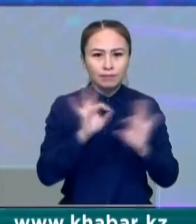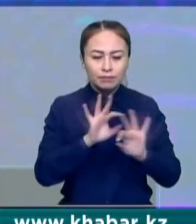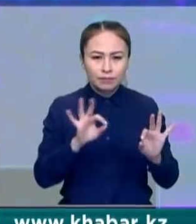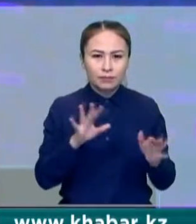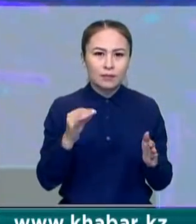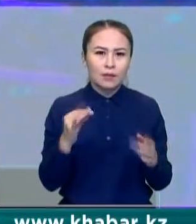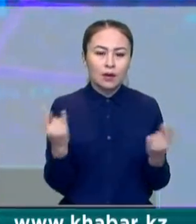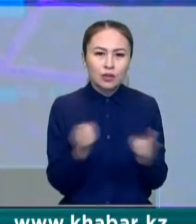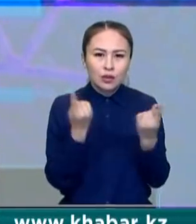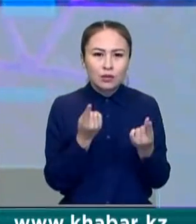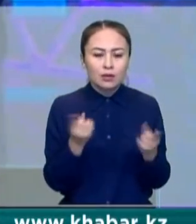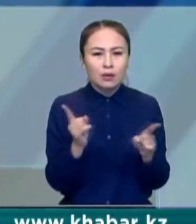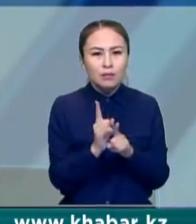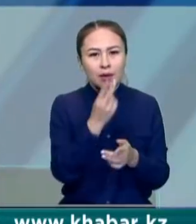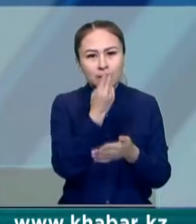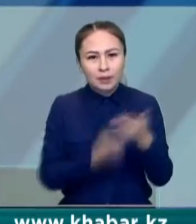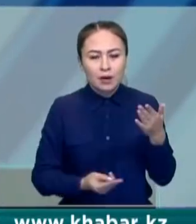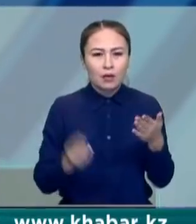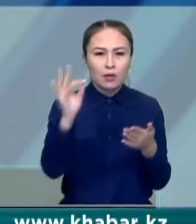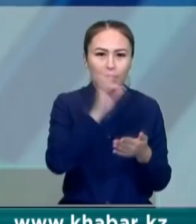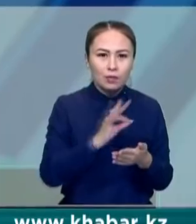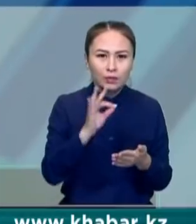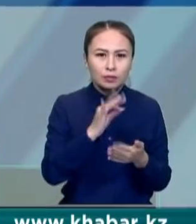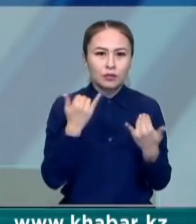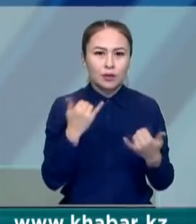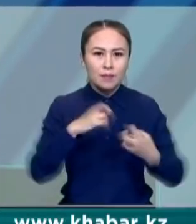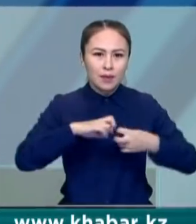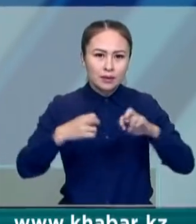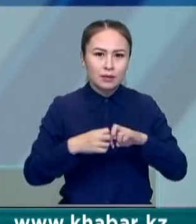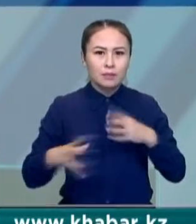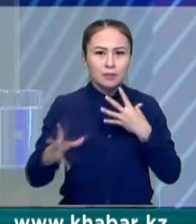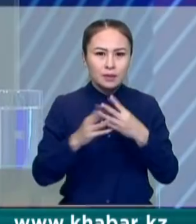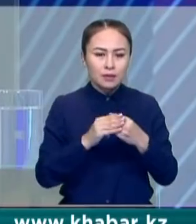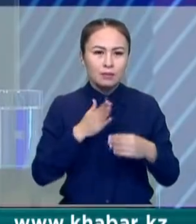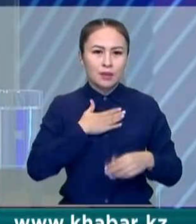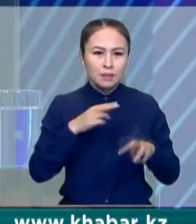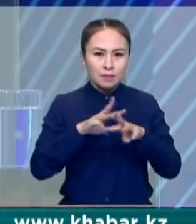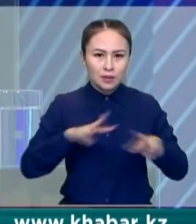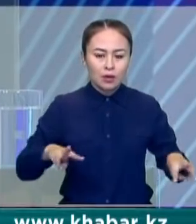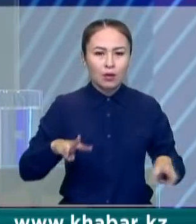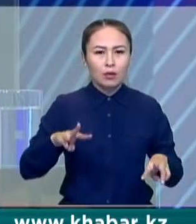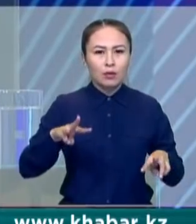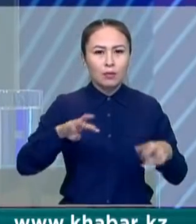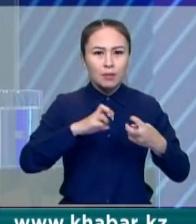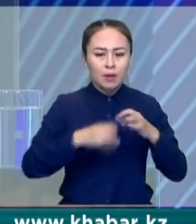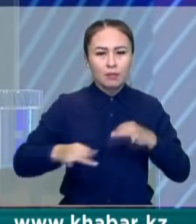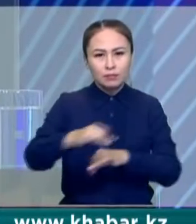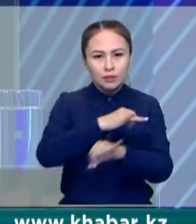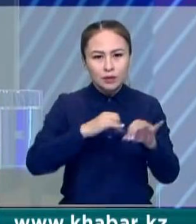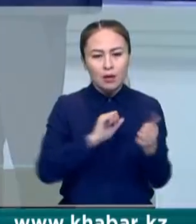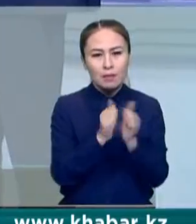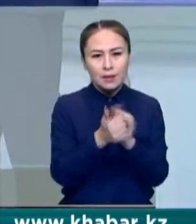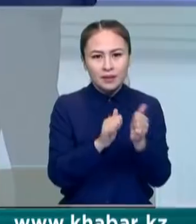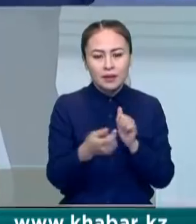Жетістіктермен қатар жеңілген тұстарымыздың басым екендігі айтылды. Қазір мәселенің біз үшін министрлердің жиі ауысқандығымен байланысты